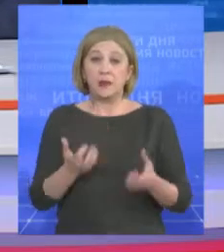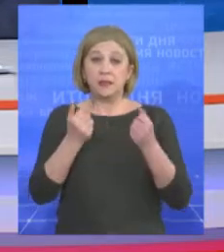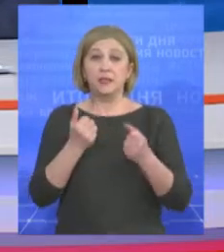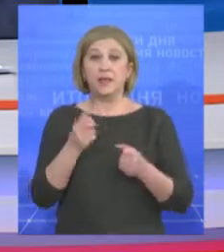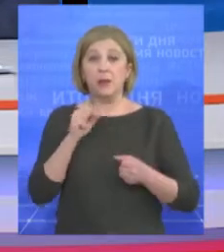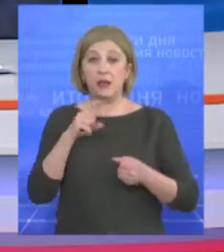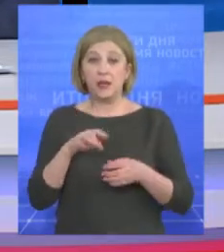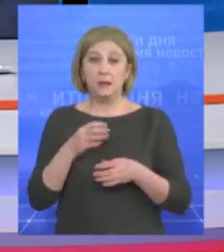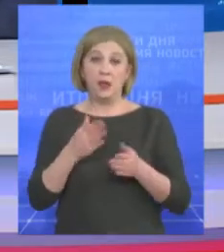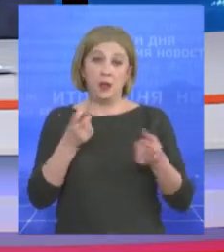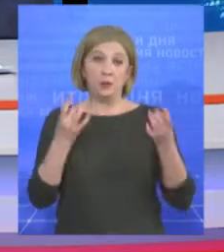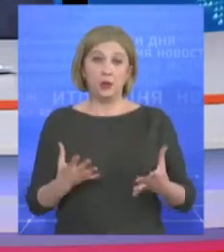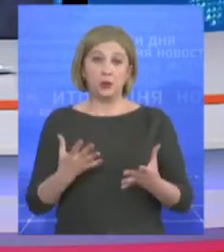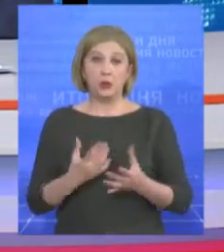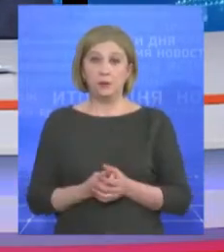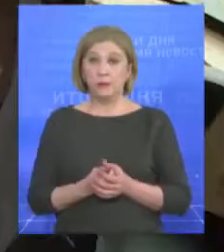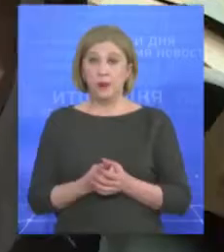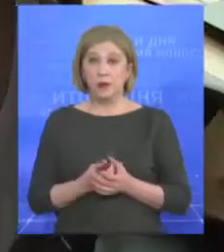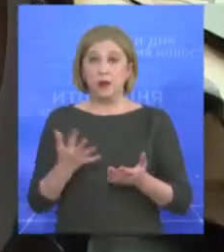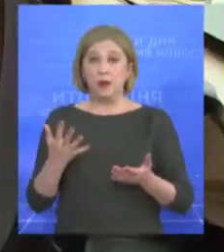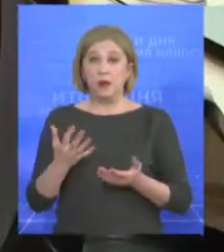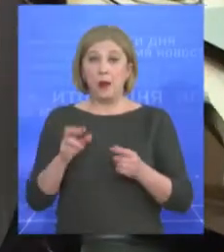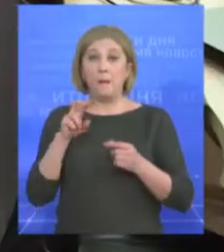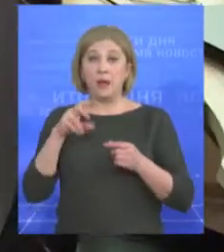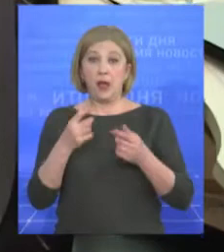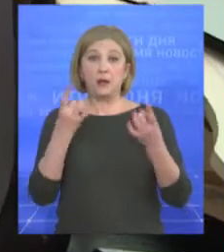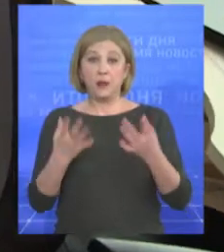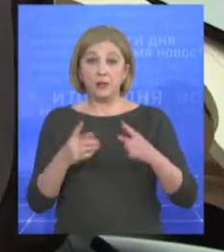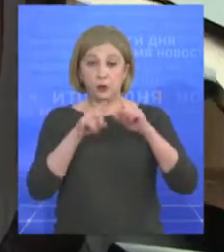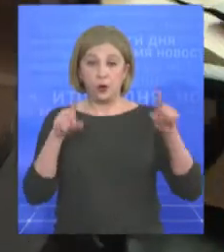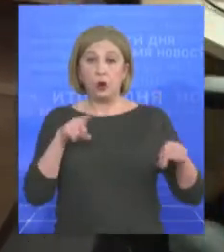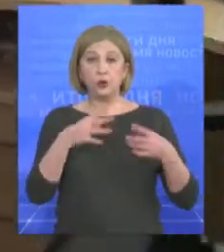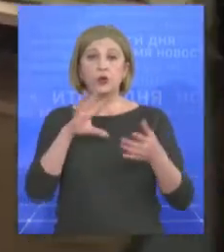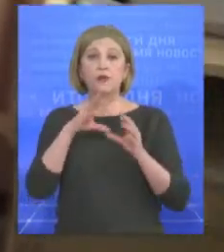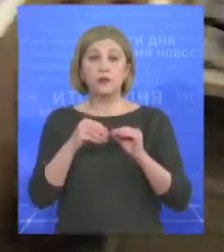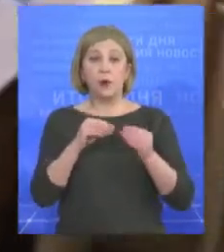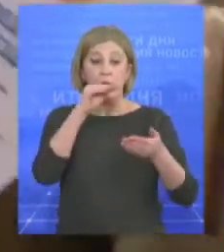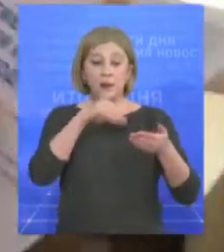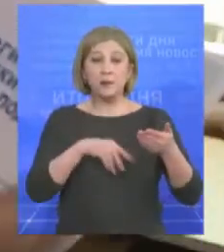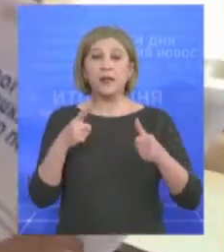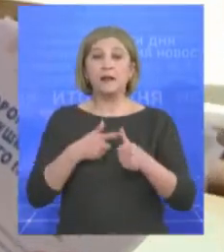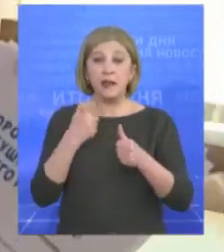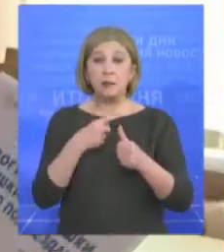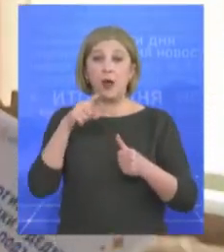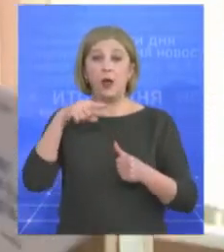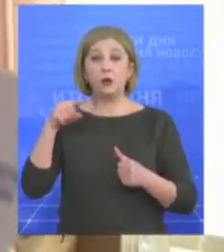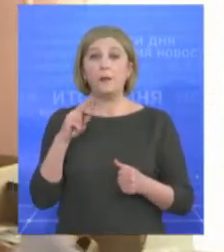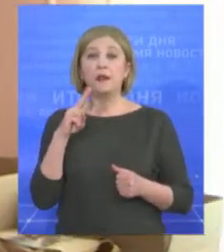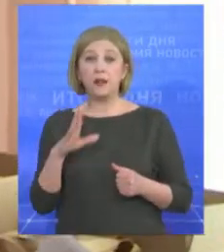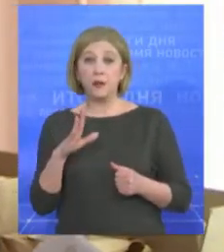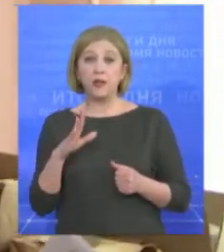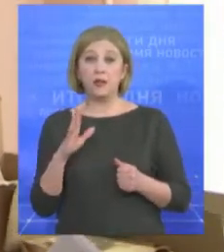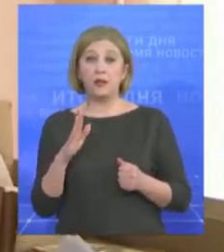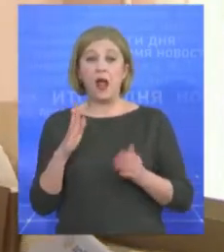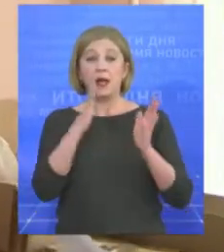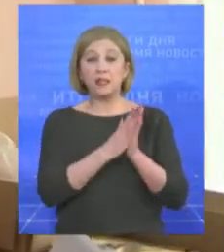спасителем, алгоритм действий очень прост. Бланк объявления очень простой. Здесь нужно всего лишь написать имя и номер квартиры,